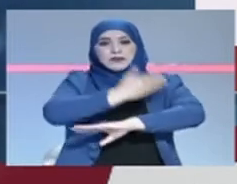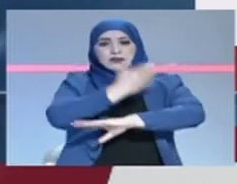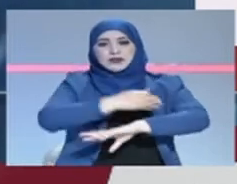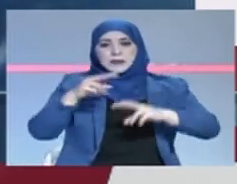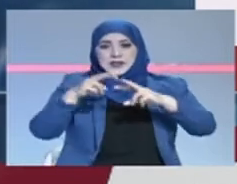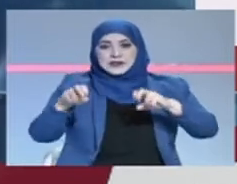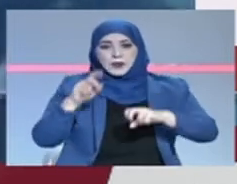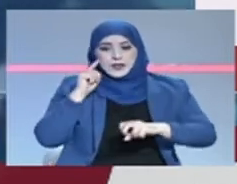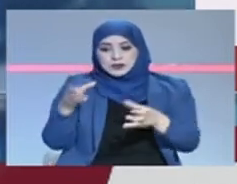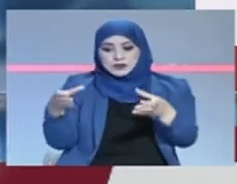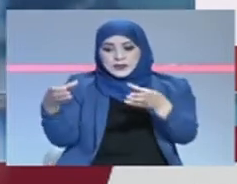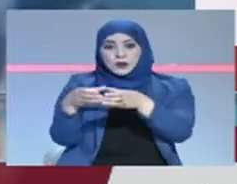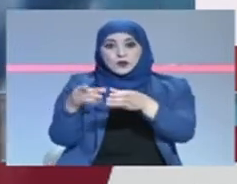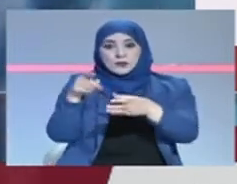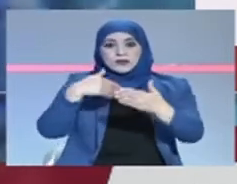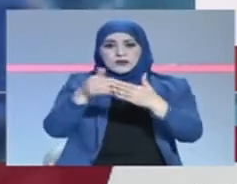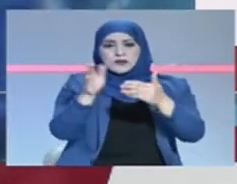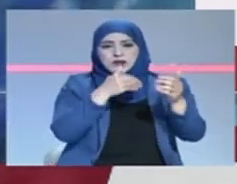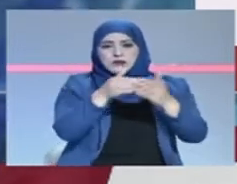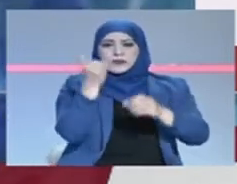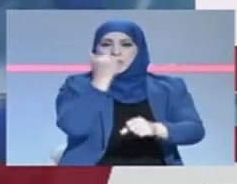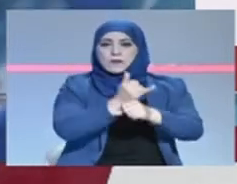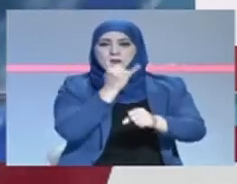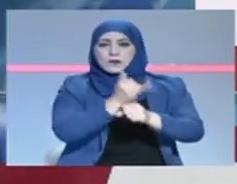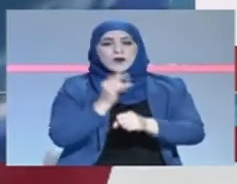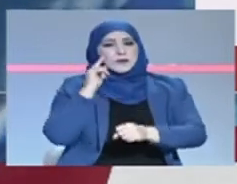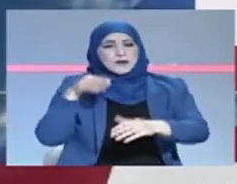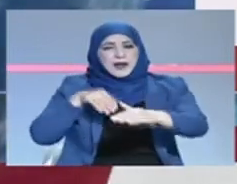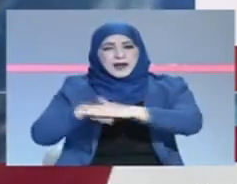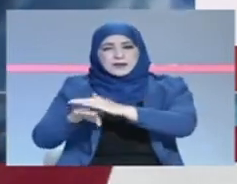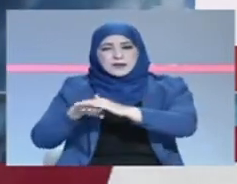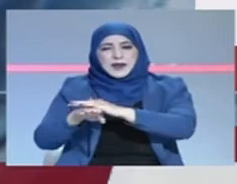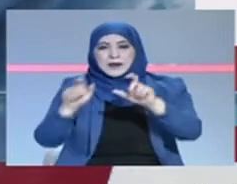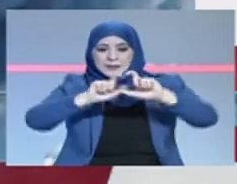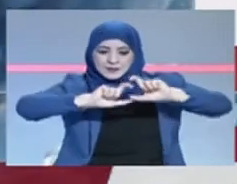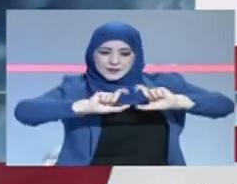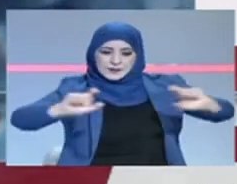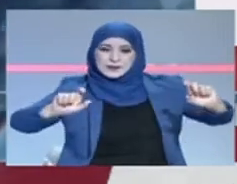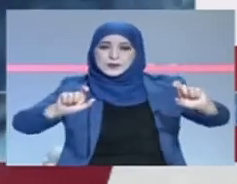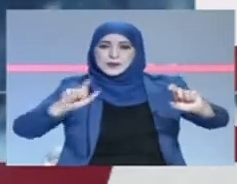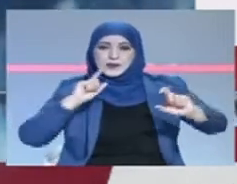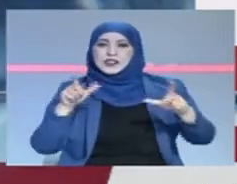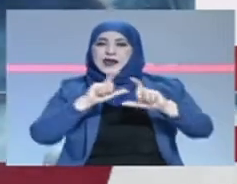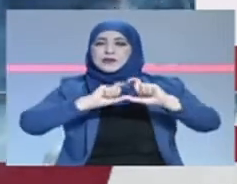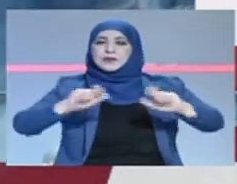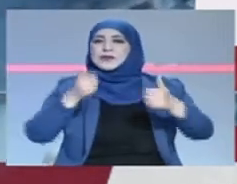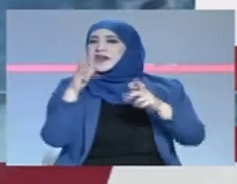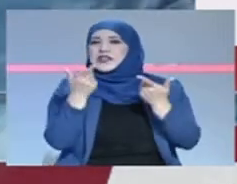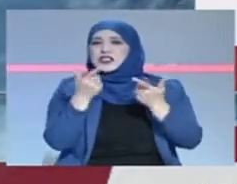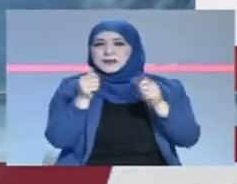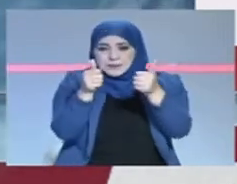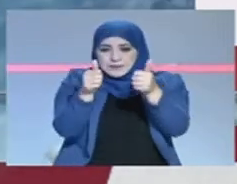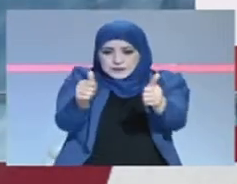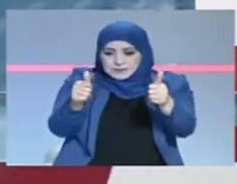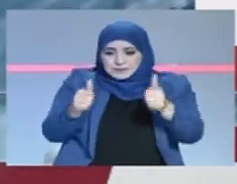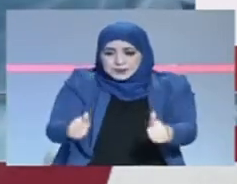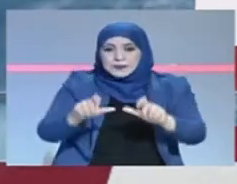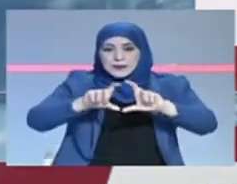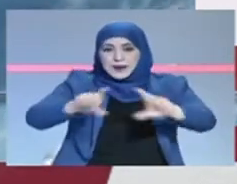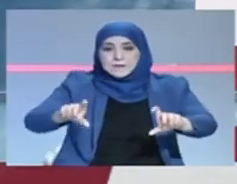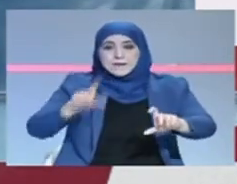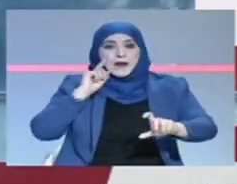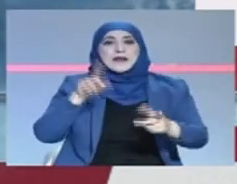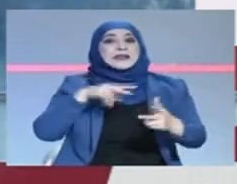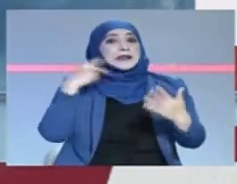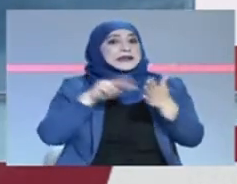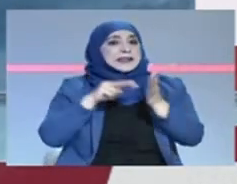أن أصحاب هذه القطع غير الأصلية قاموا بإخفاء العلامات التجارية المقلدة بواسطة ملصقات علامات